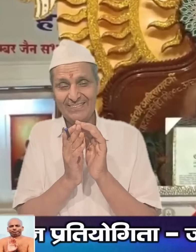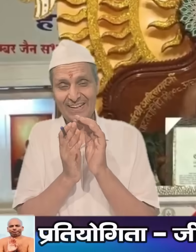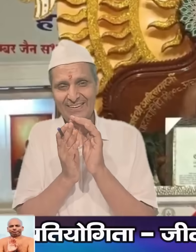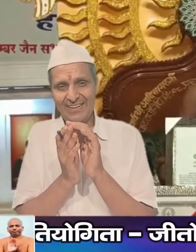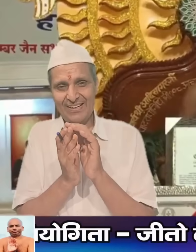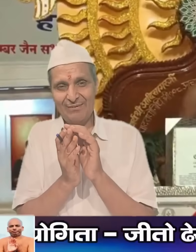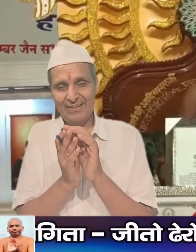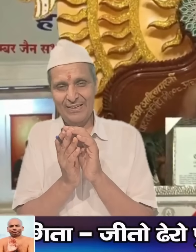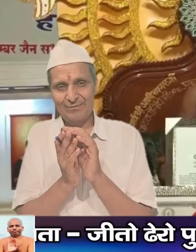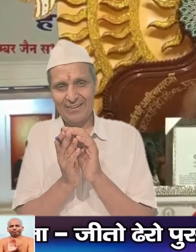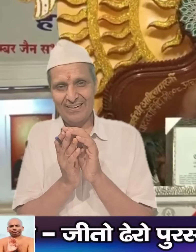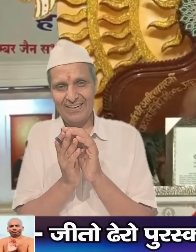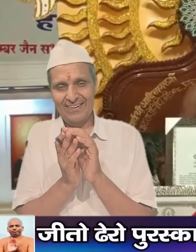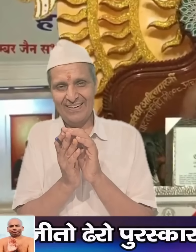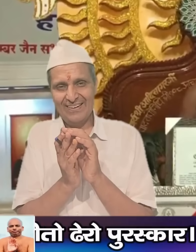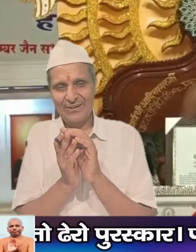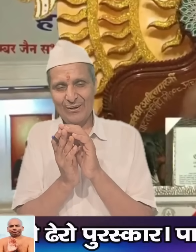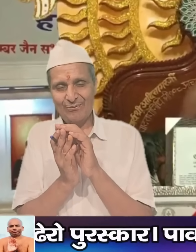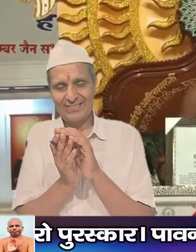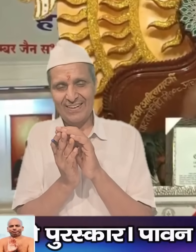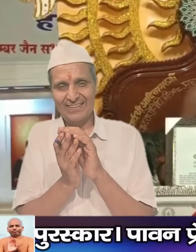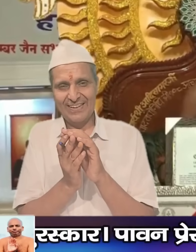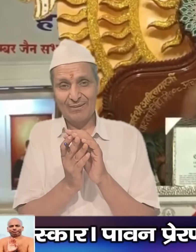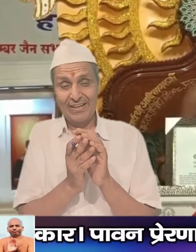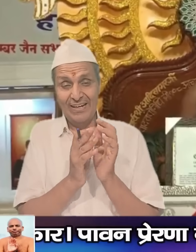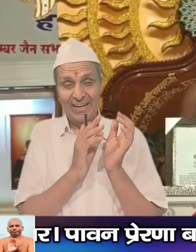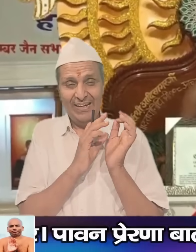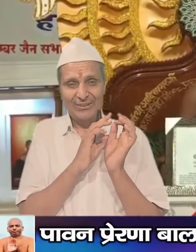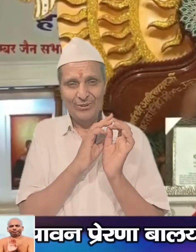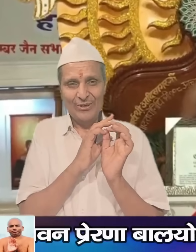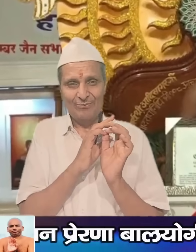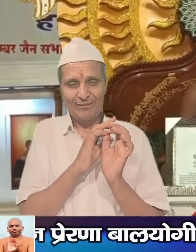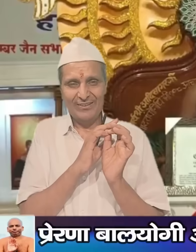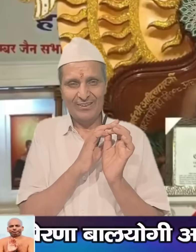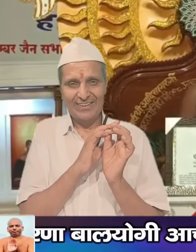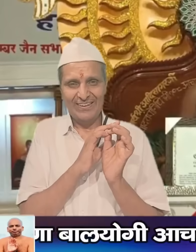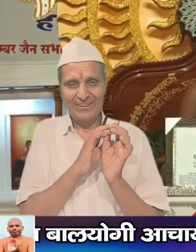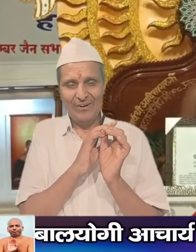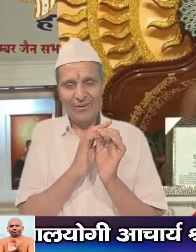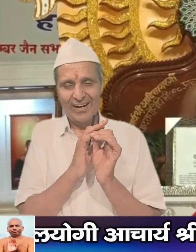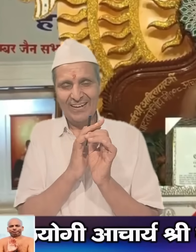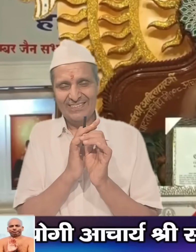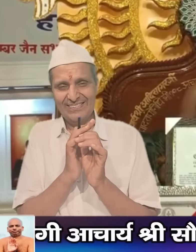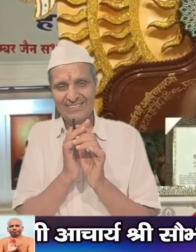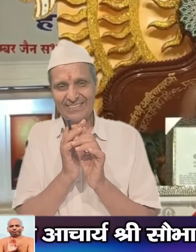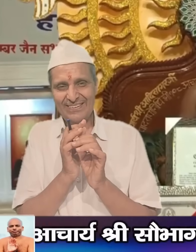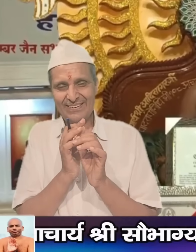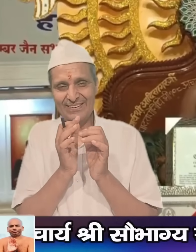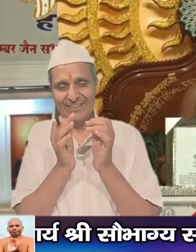अंदर जागृति एनक्लेव में ग्रीष्मकालीन रहा और फिर 4.5 महीने 1 जुलाई को प्रवेश हुआ था और